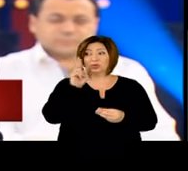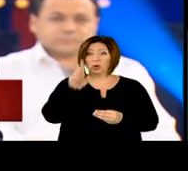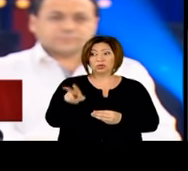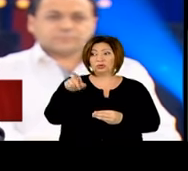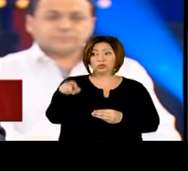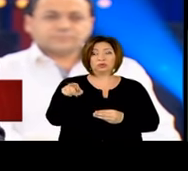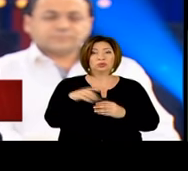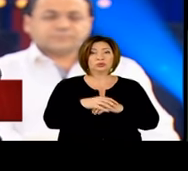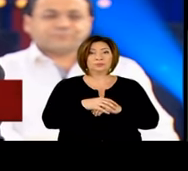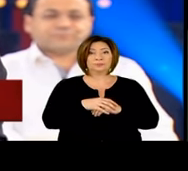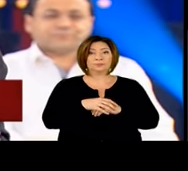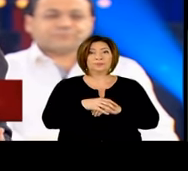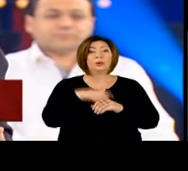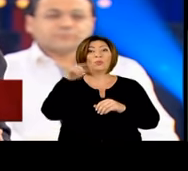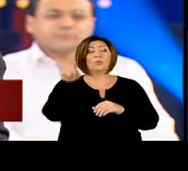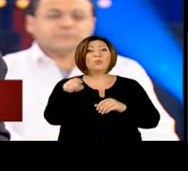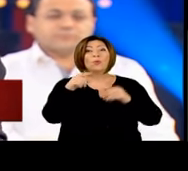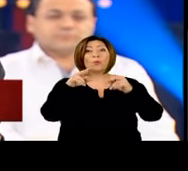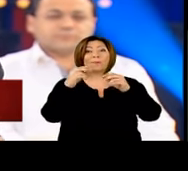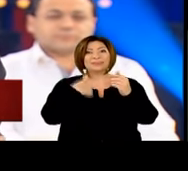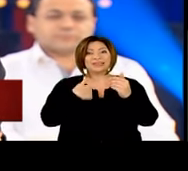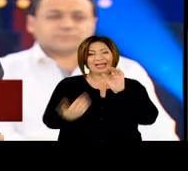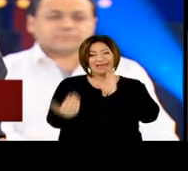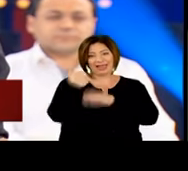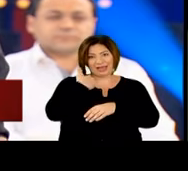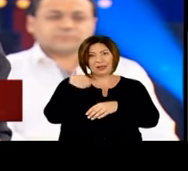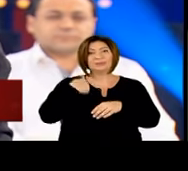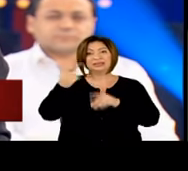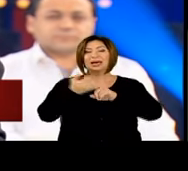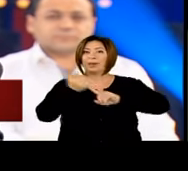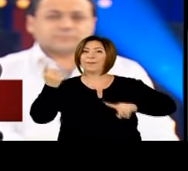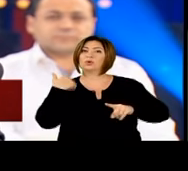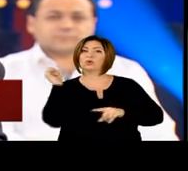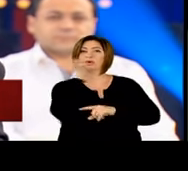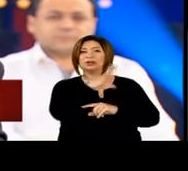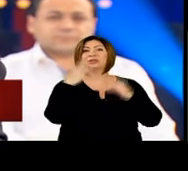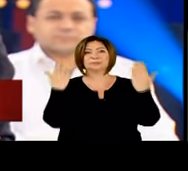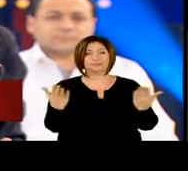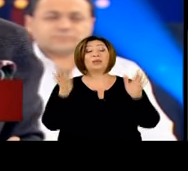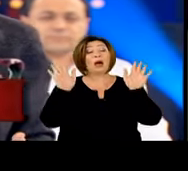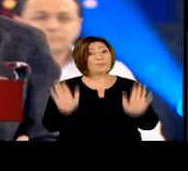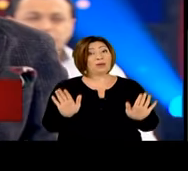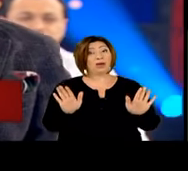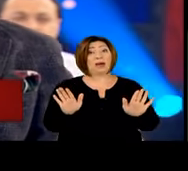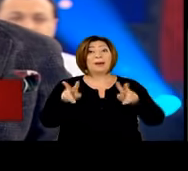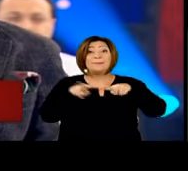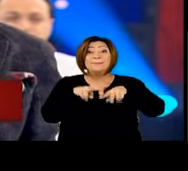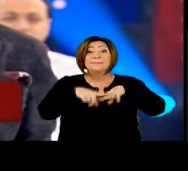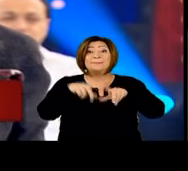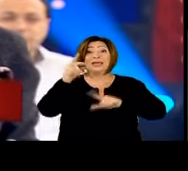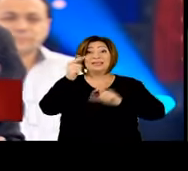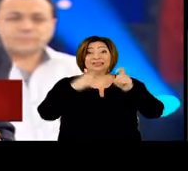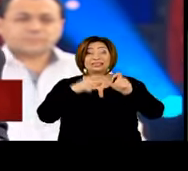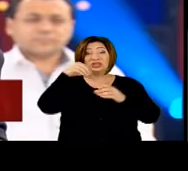görüyorsunuz. Bu hashtagle de bize gelin çünkü biz sizlere kebap göndereceğiz falan filan. Ama Melis